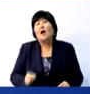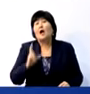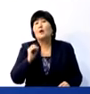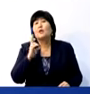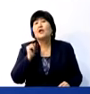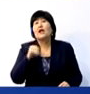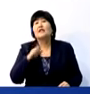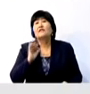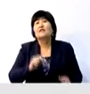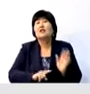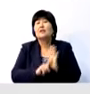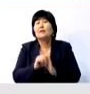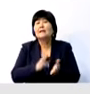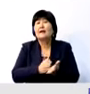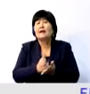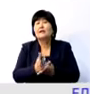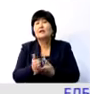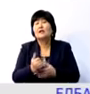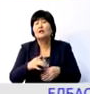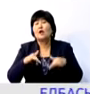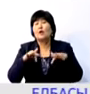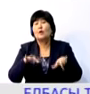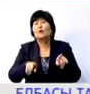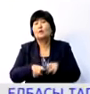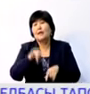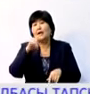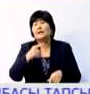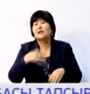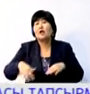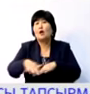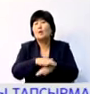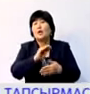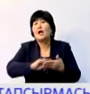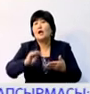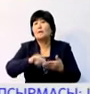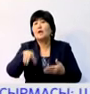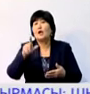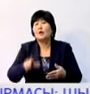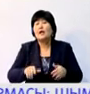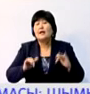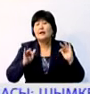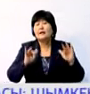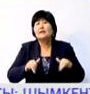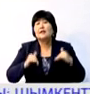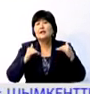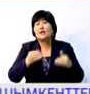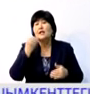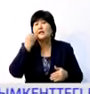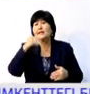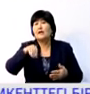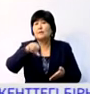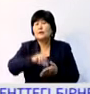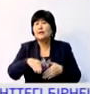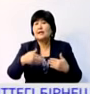Коммуникативтік бастамалар және стратегиялар қорының ұйымдастыруымен қазақ тілді бұқаралық ақпарат құралдарын ілгерілестіру және сапалы контент